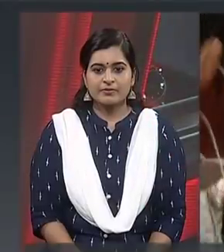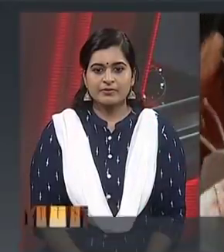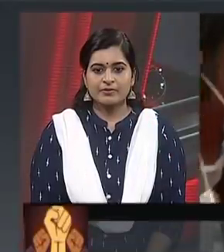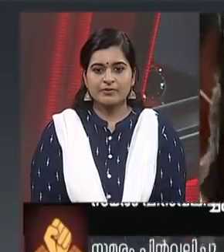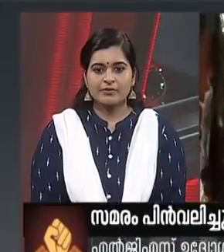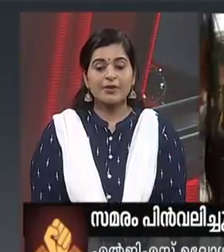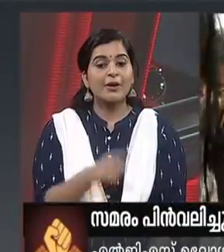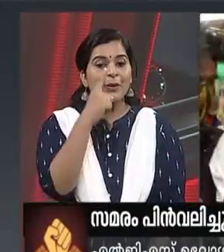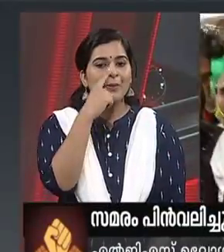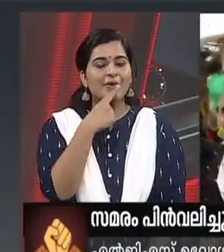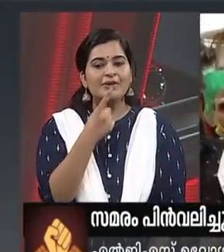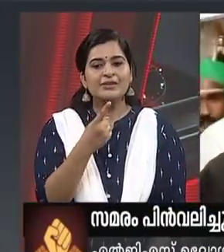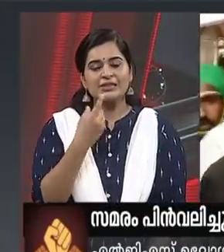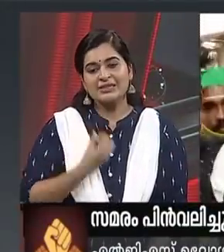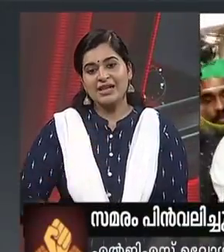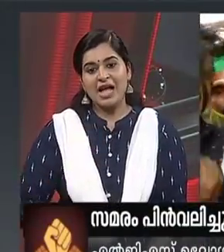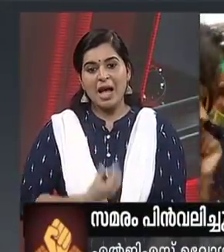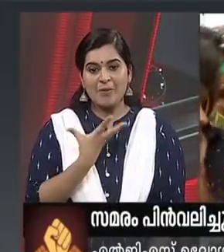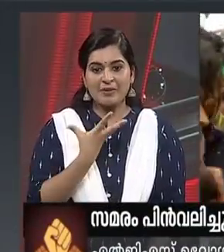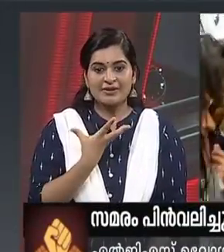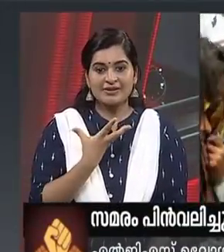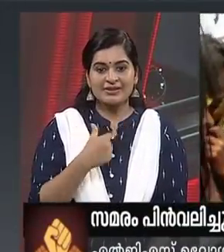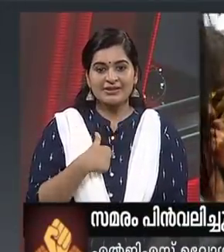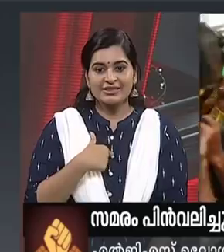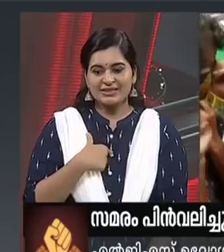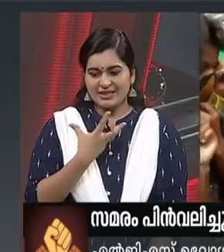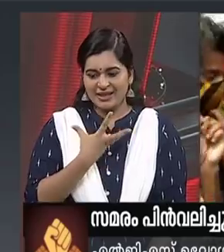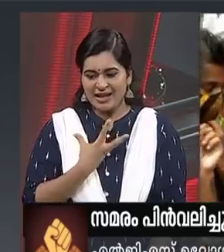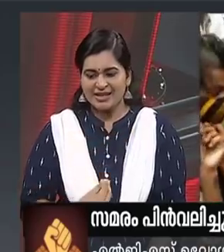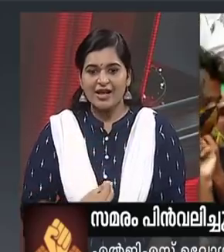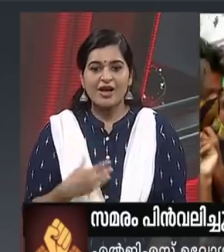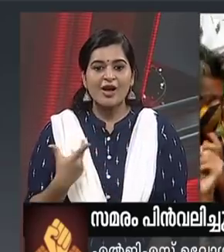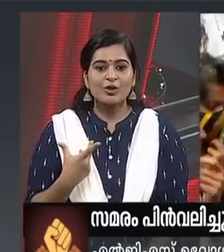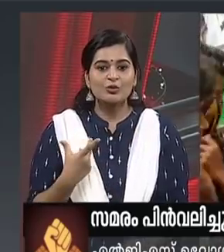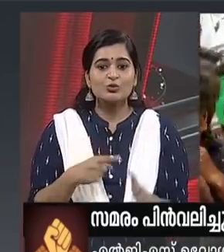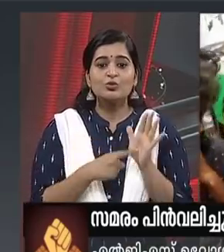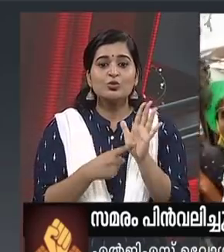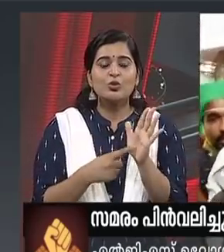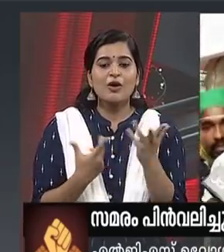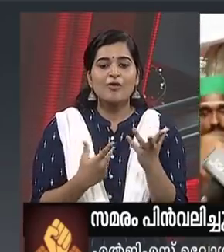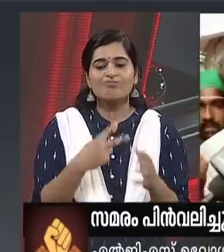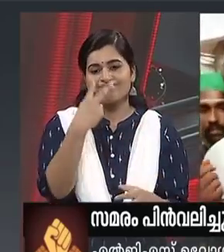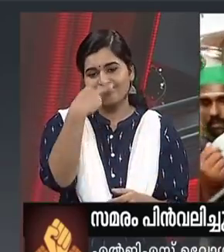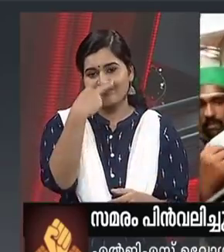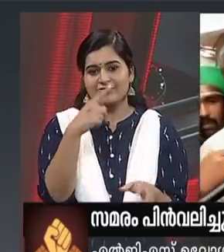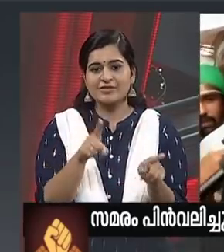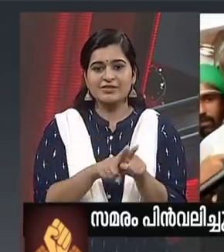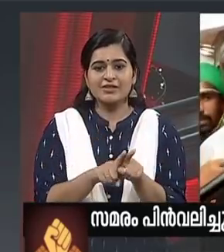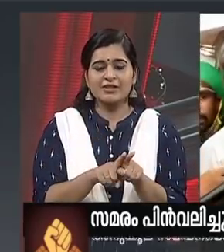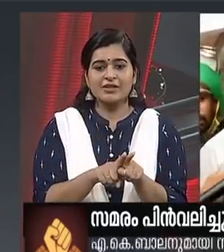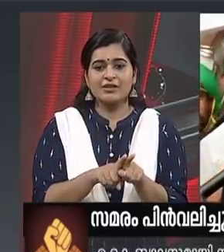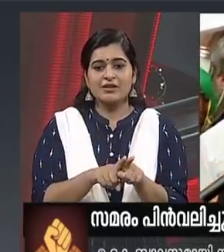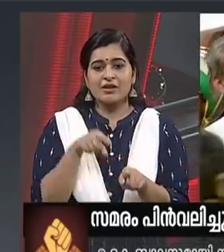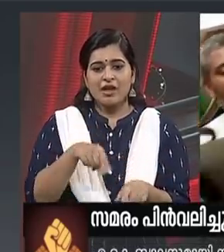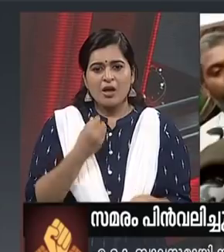സന്തോഷം പറഞ്ഞറിയിക്കാൻ പറ്റുന്നില്ല. സന്തോഷം വരുമ്പോഴും സങ്കടം വരുമ്പോഴും എക്സ്പ്രസ് ചെയ്യുക നമ്മുടെ കണ്ണുകളിൽ കൂടിയാണ്. അതാണ് ഇപ്പോൾ ഇവിടെ നടന്നുകൊണ്ടിരുന്നത്. തീർച്ചയായിട്ടും രാവിലെ